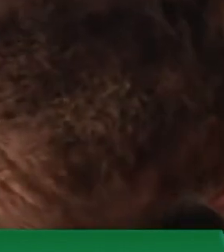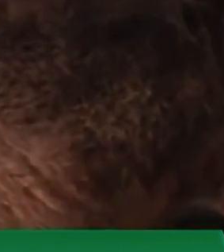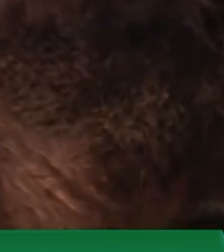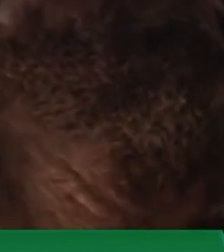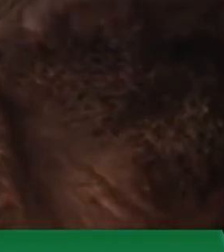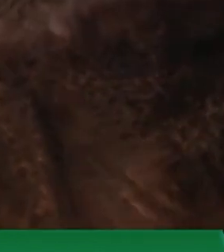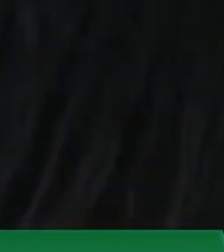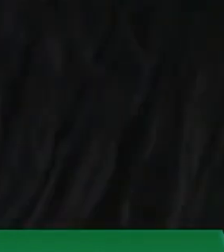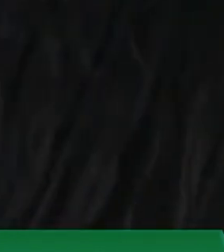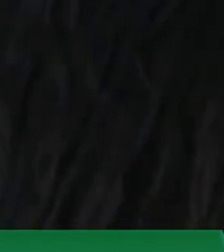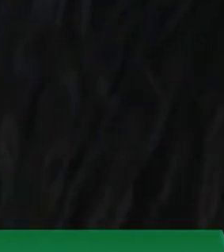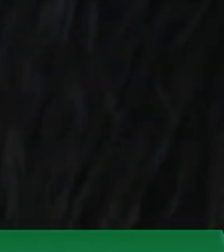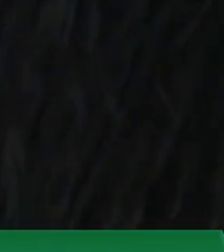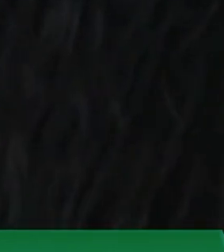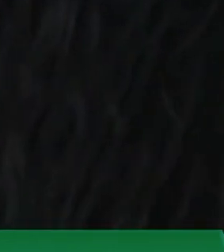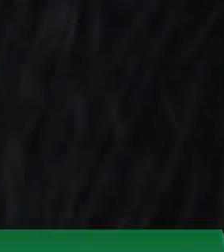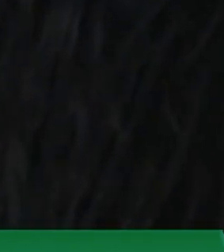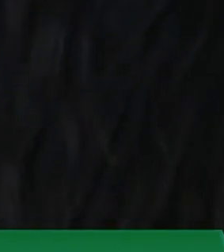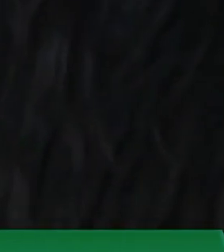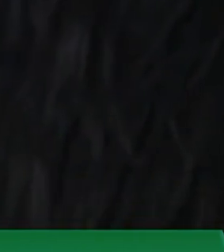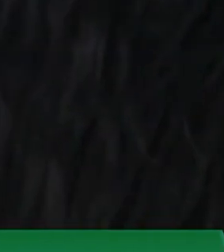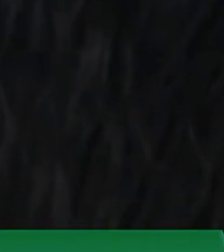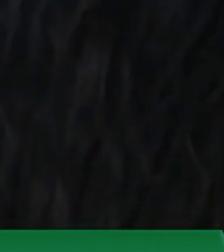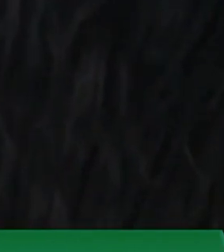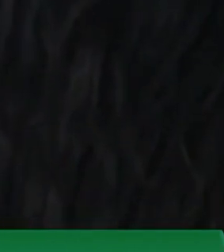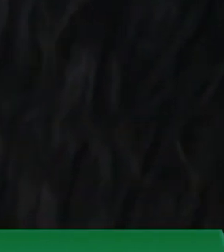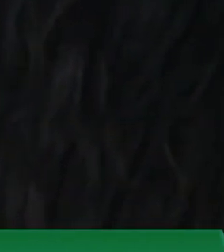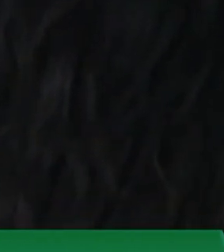василий верижников алмаз адвокация специально для acme лапта